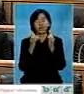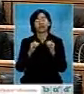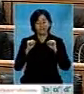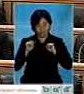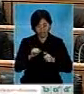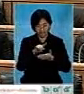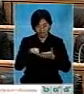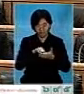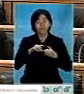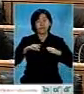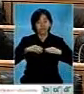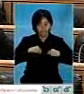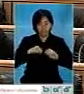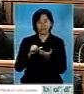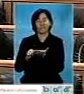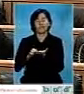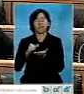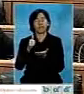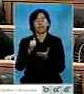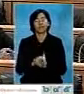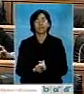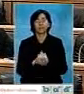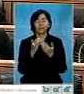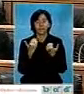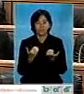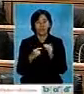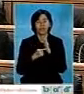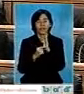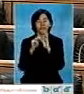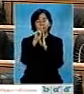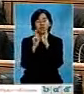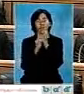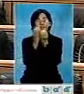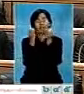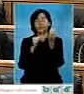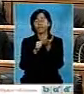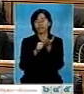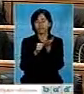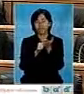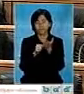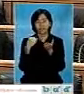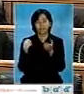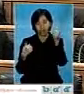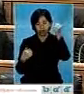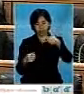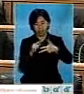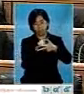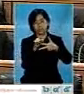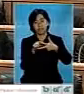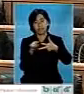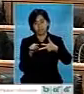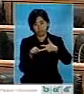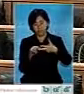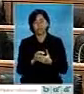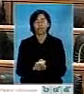ได้วันนี้ถึงเป็นการที่จะนำมาแก้ไขในสามร่างที่ทาง